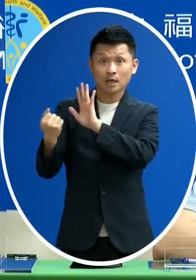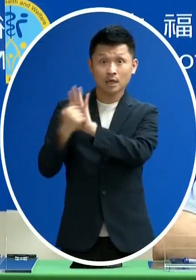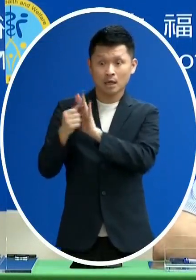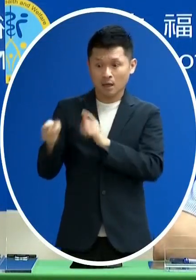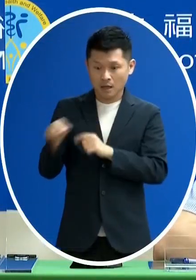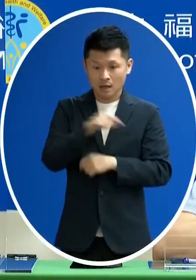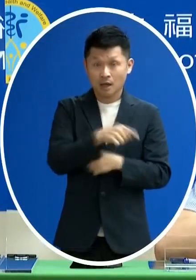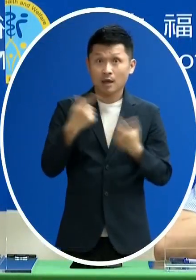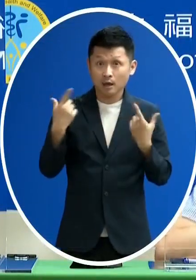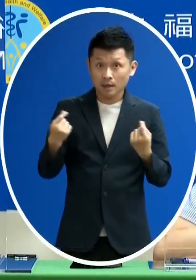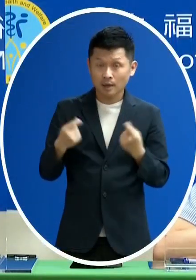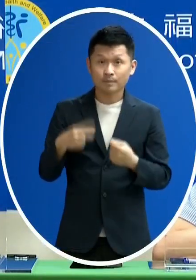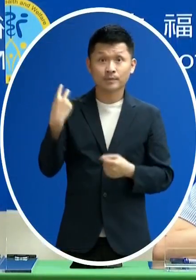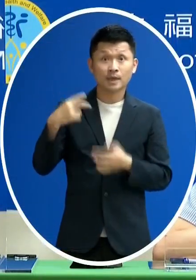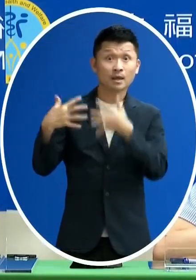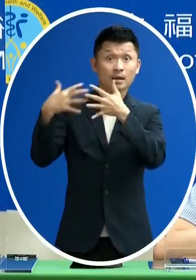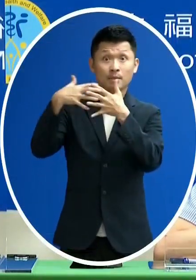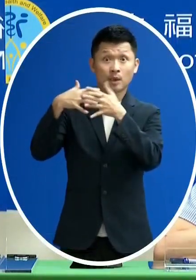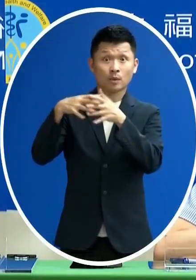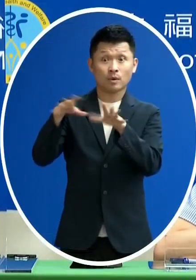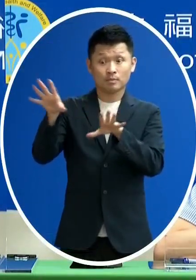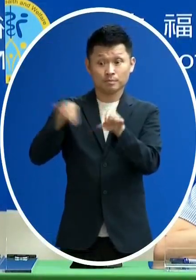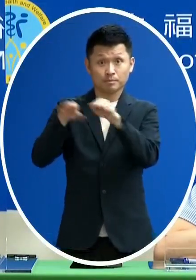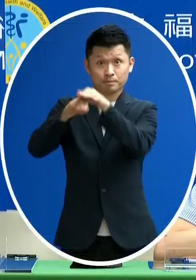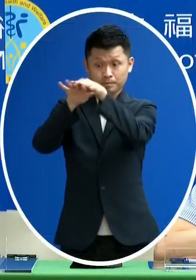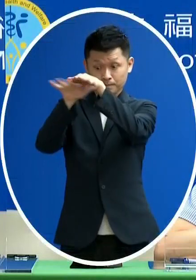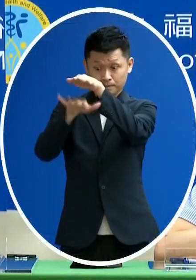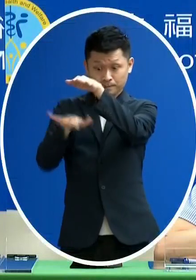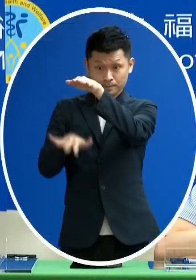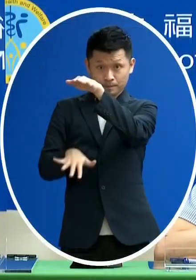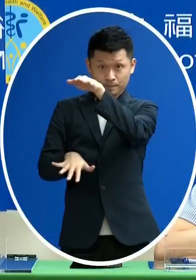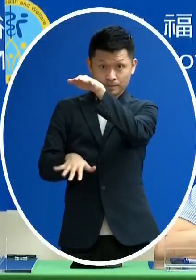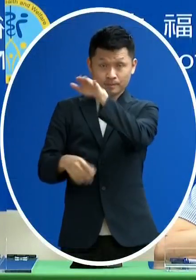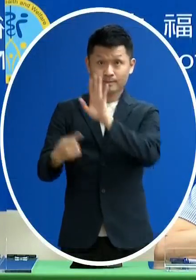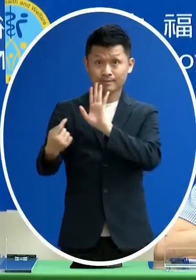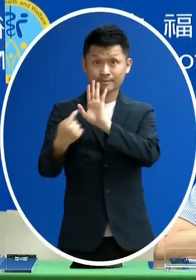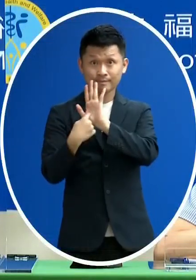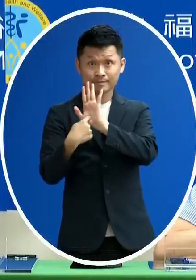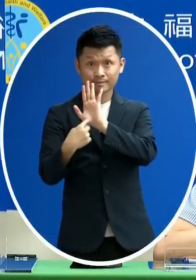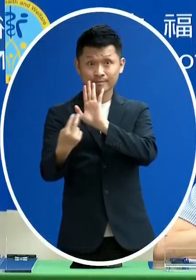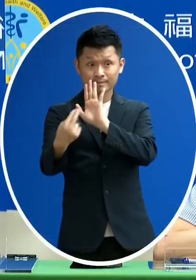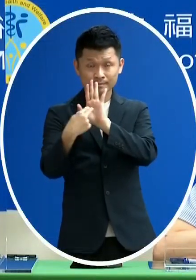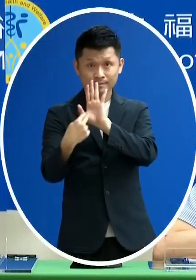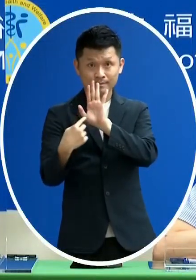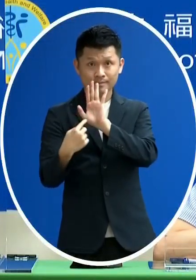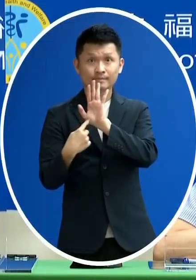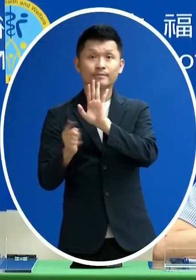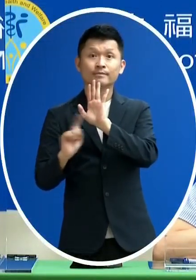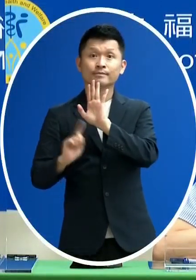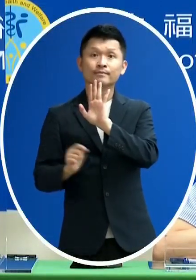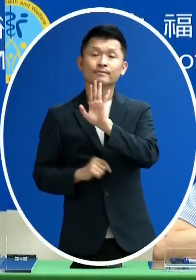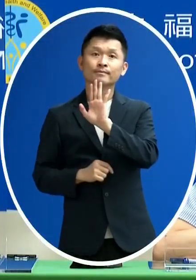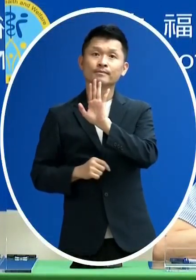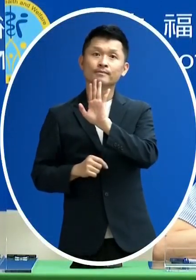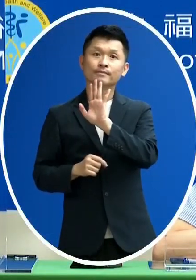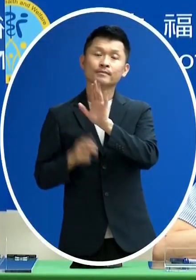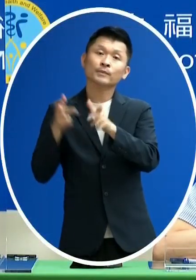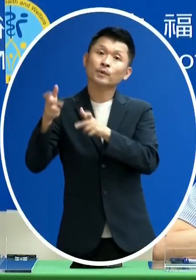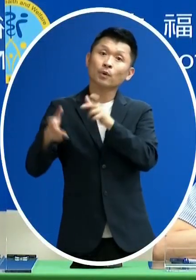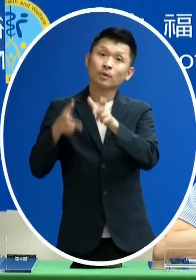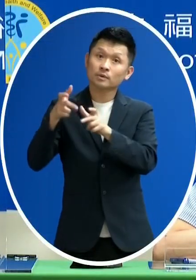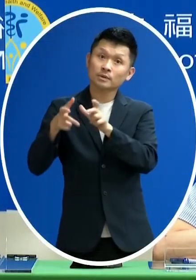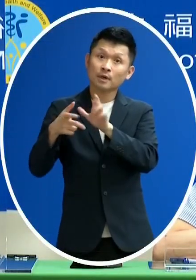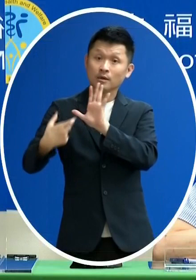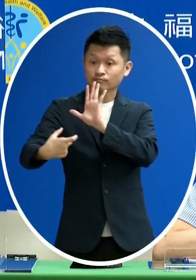另外，在美国的事实清单 （Factsheet） 的这个地方，各位可以看到，在这里相关制造厂的资